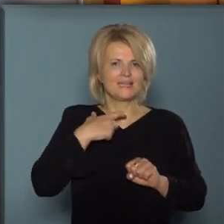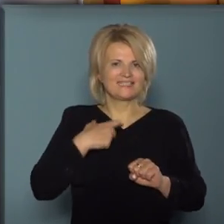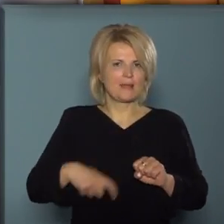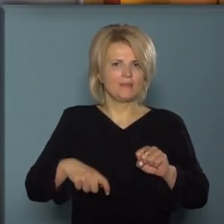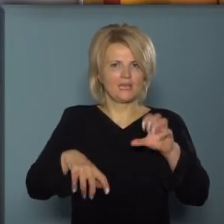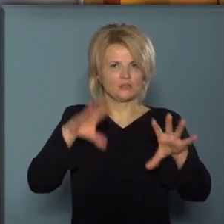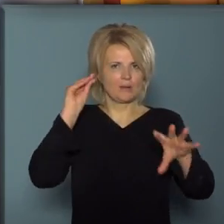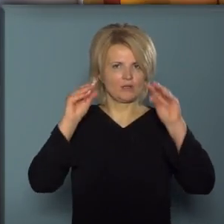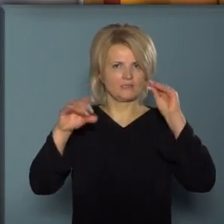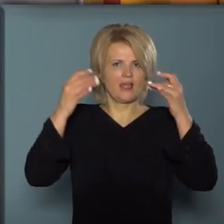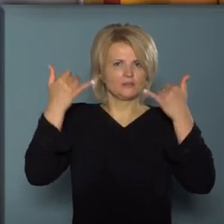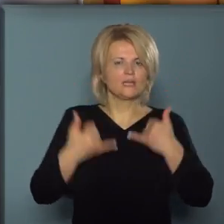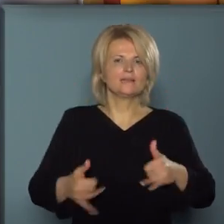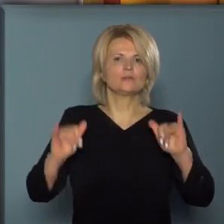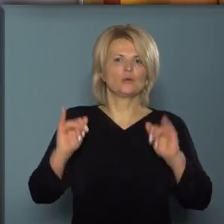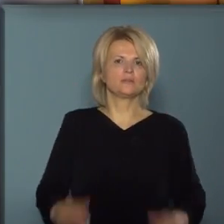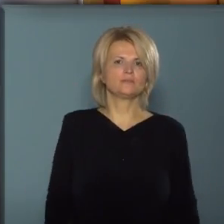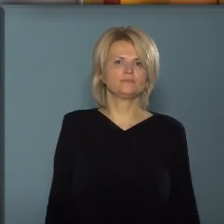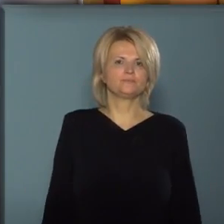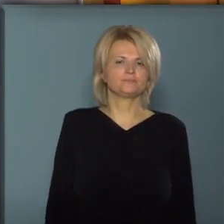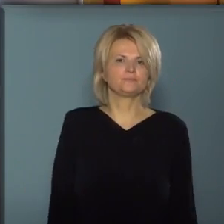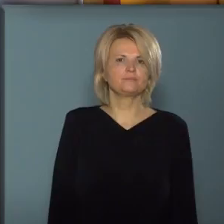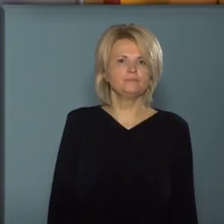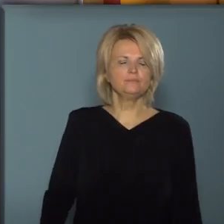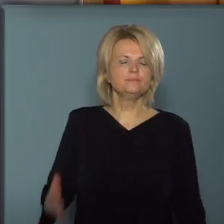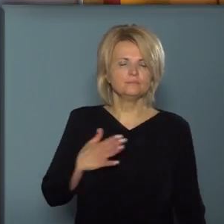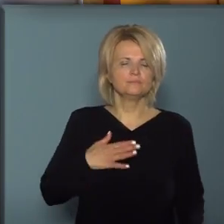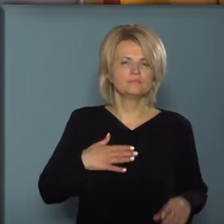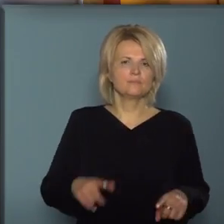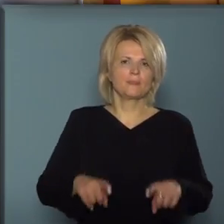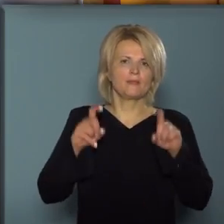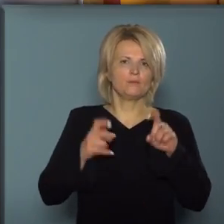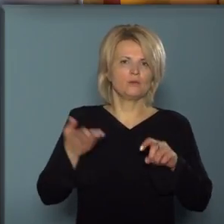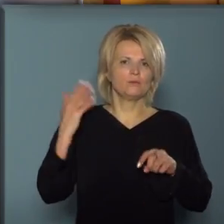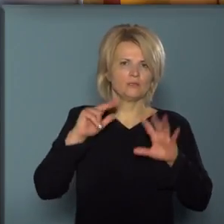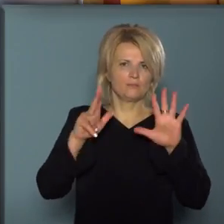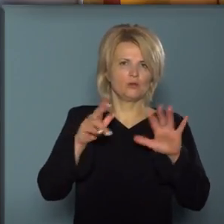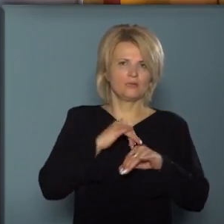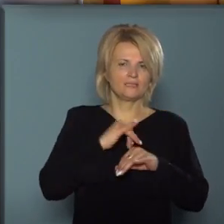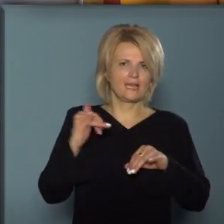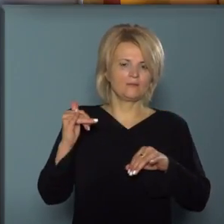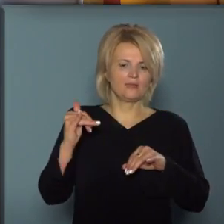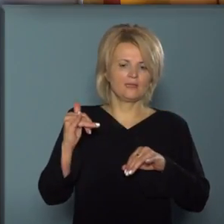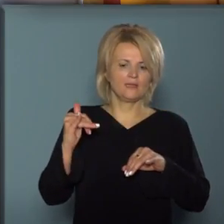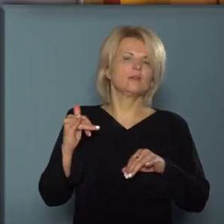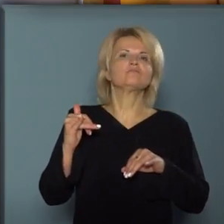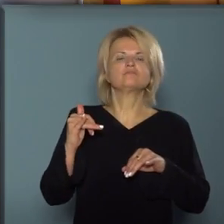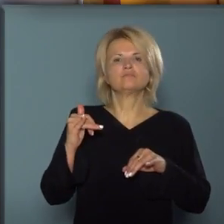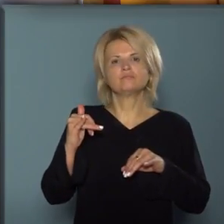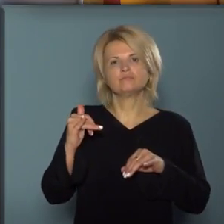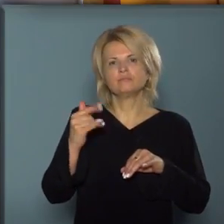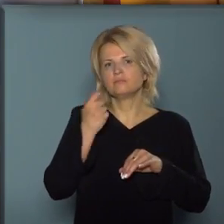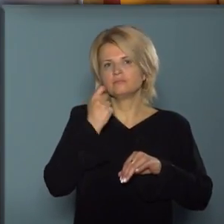egy személyes megtapasztalással indult. Tehát én magam is függő voltam. Közel 8 évig használtam